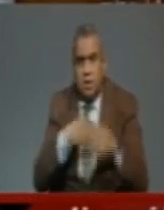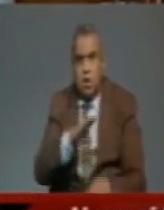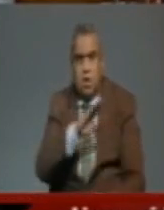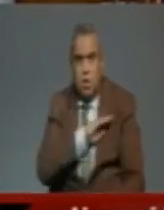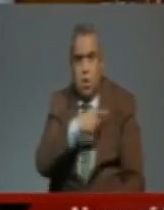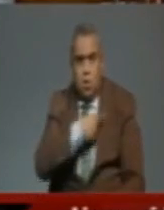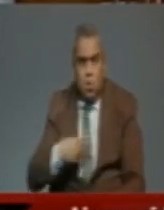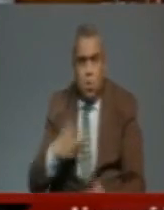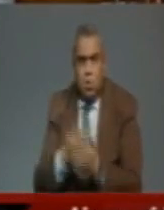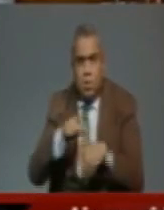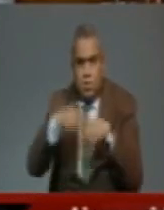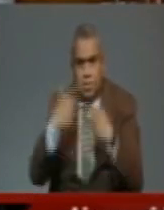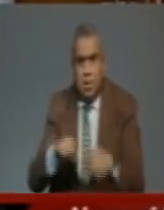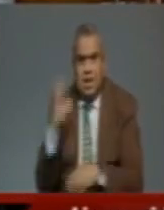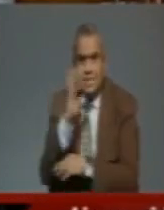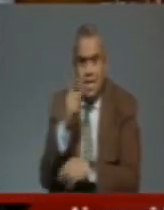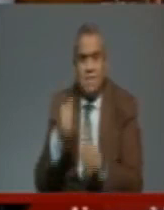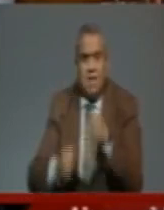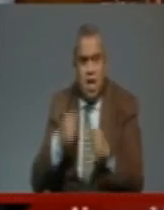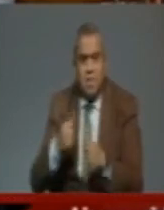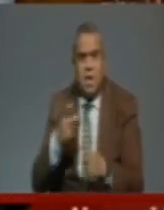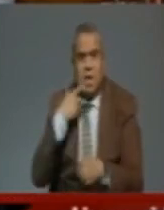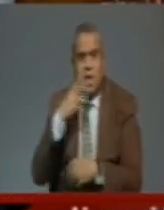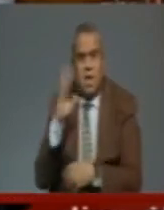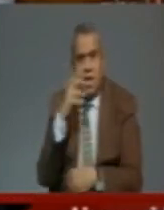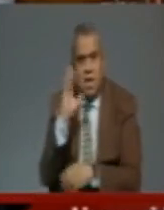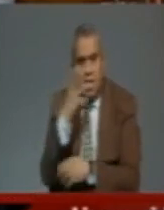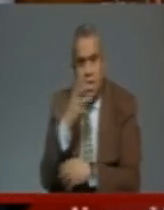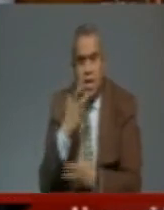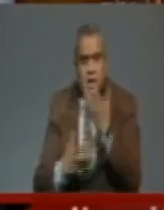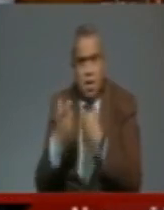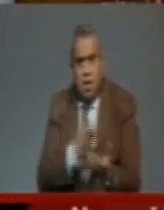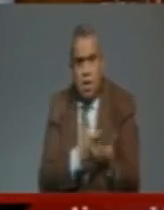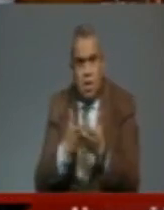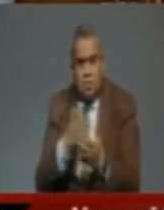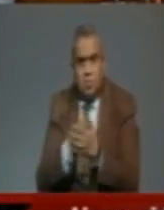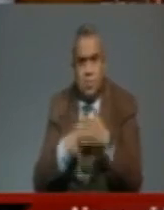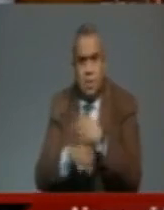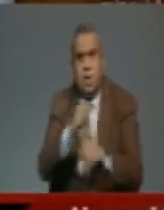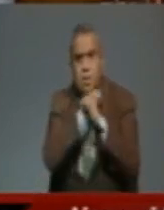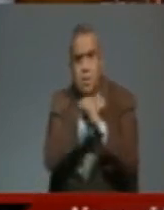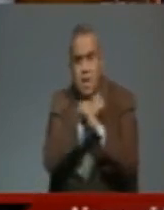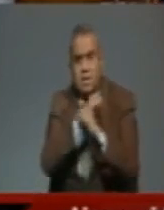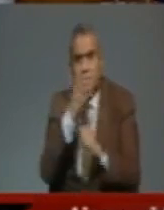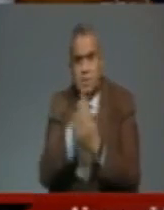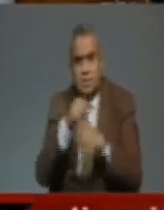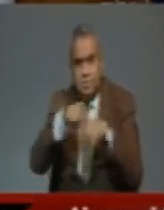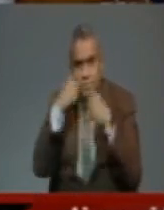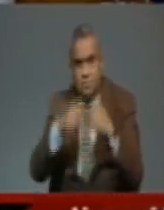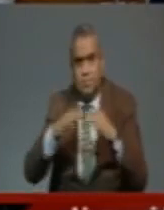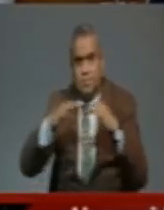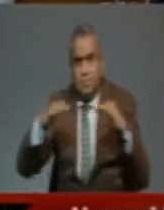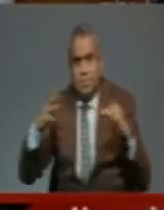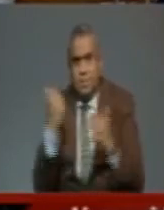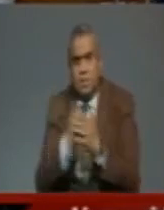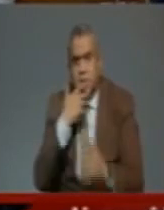مبنى اداري، مبنى الاسعاف، مبنى الاطفاء، المستودع الجمركي. والميناء مجهز بعدد خمس